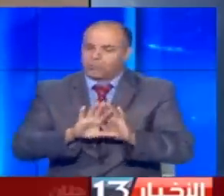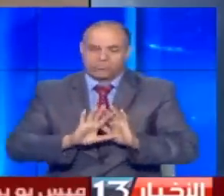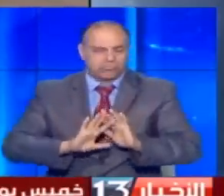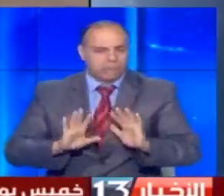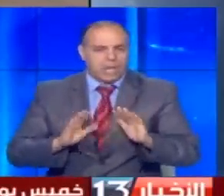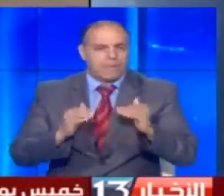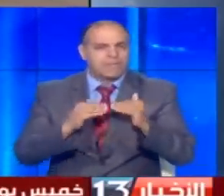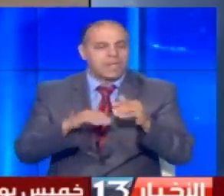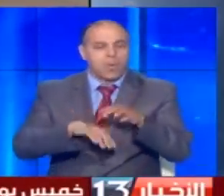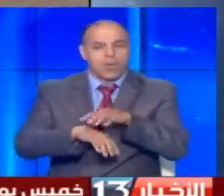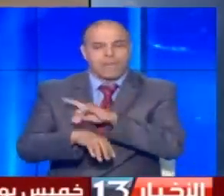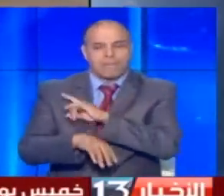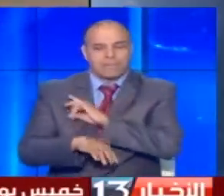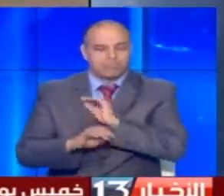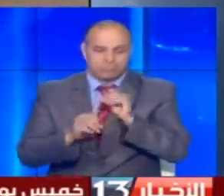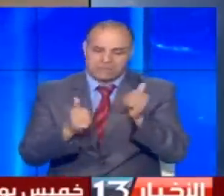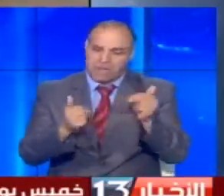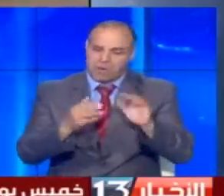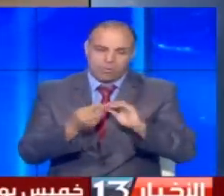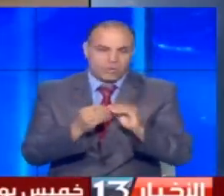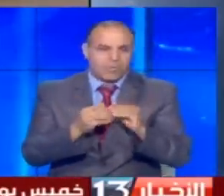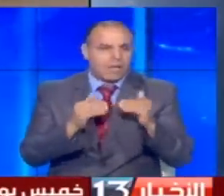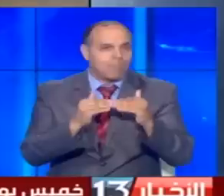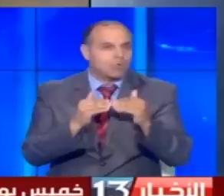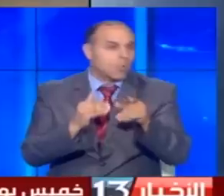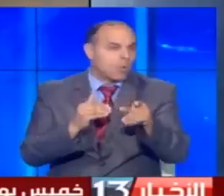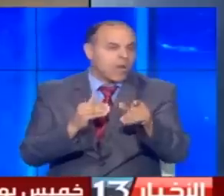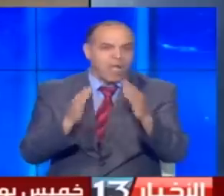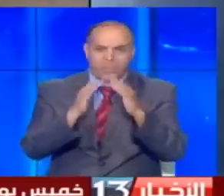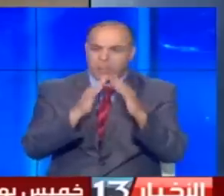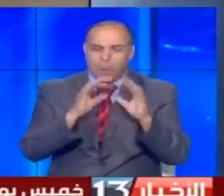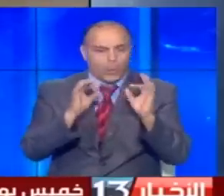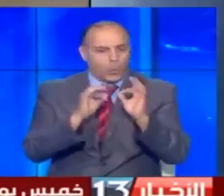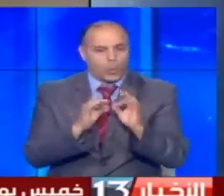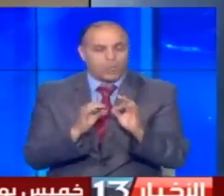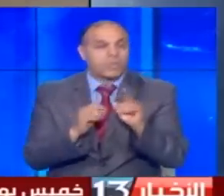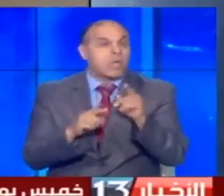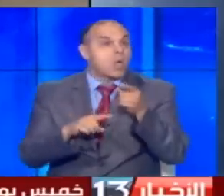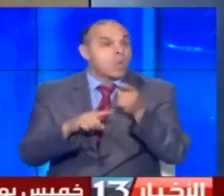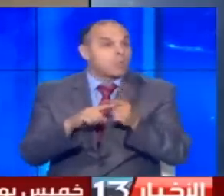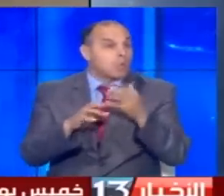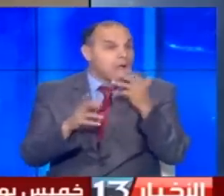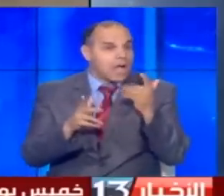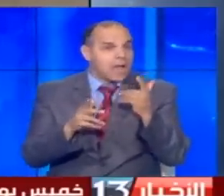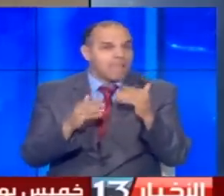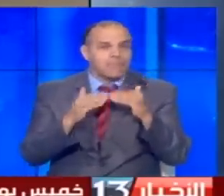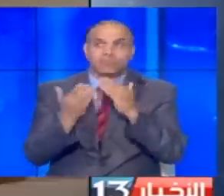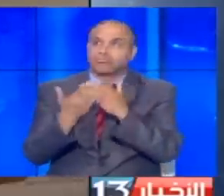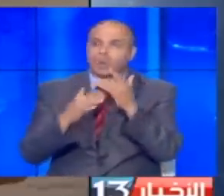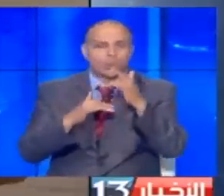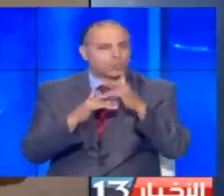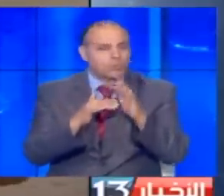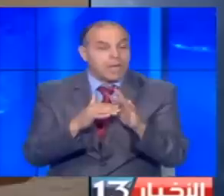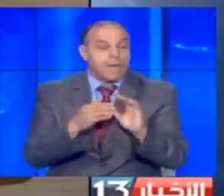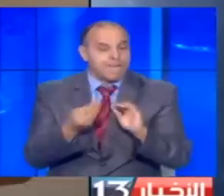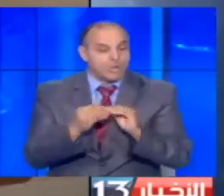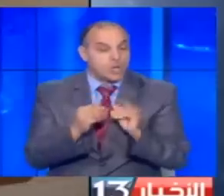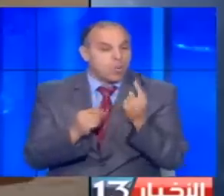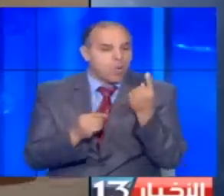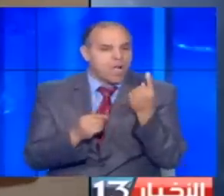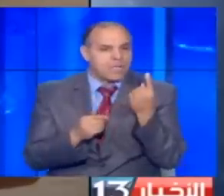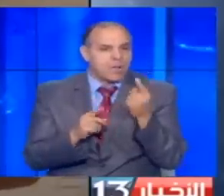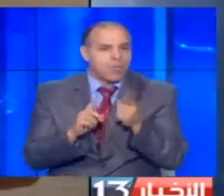مستوى ولايه اه من اثنين على مستوى خاصه المنازل لمسلسل كذلك اضرار على مستوى البنات ولكن الاشكال ال